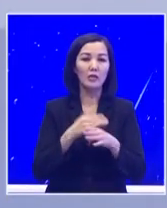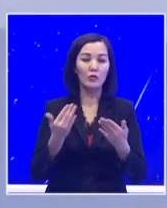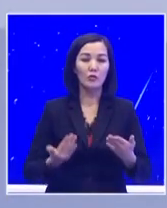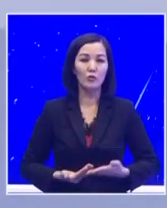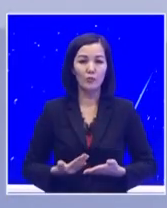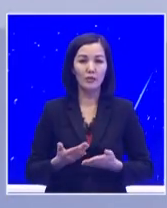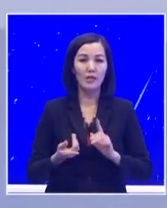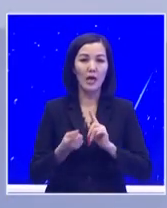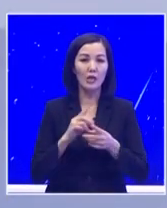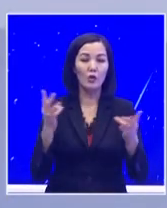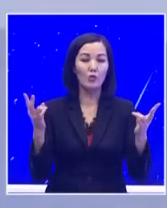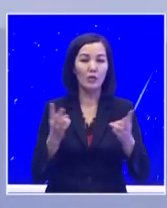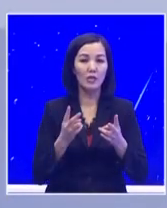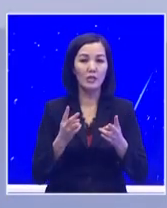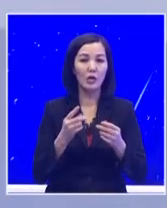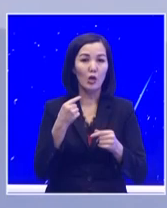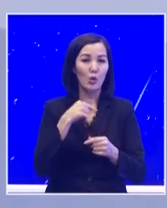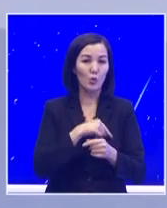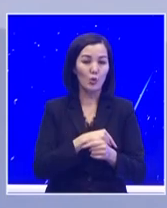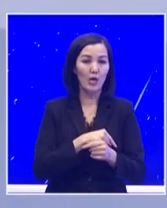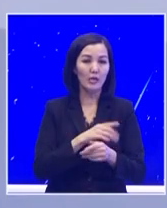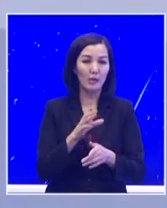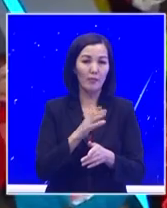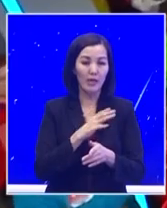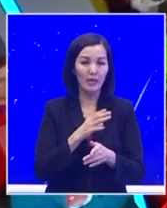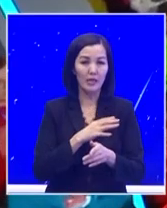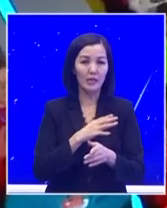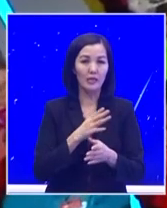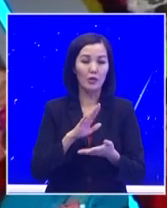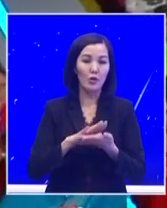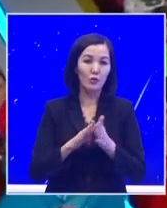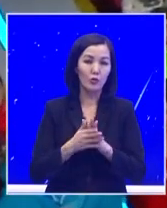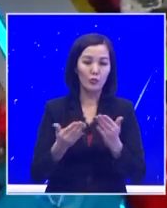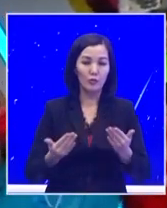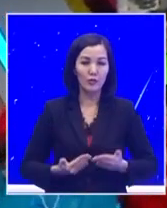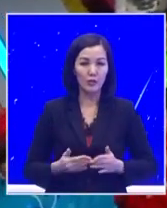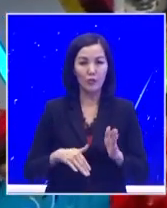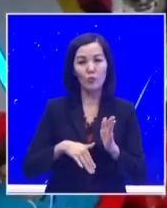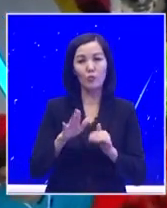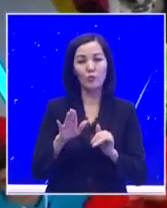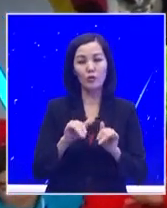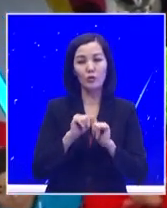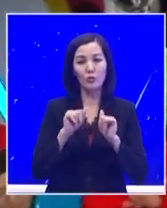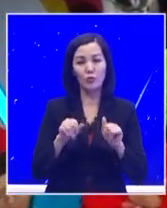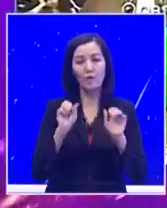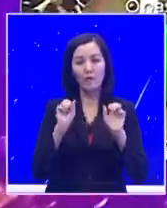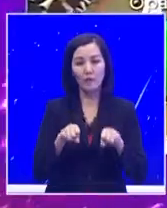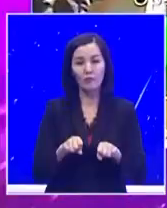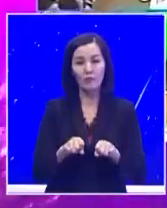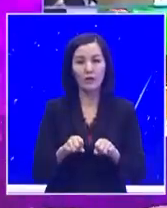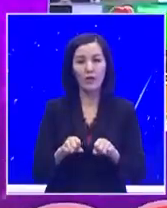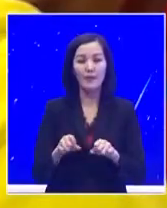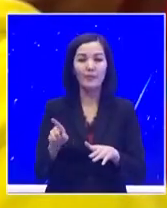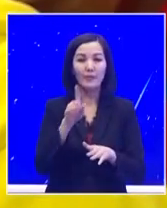тиіс. Материалды ғана емес, рухани әлеуеттің де өсуі еліміздің өркендеуіне мүмкіндік береді. Сондықтан ойы шұқыр әрі